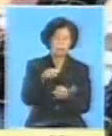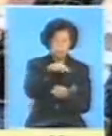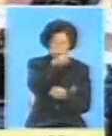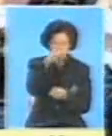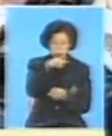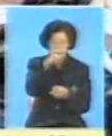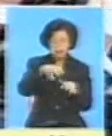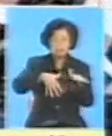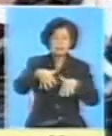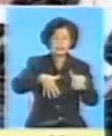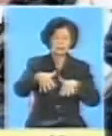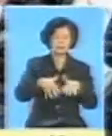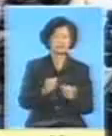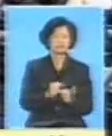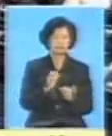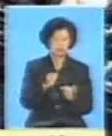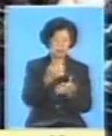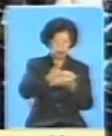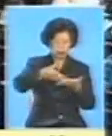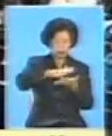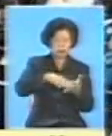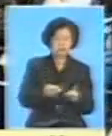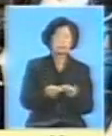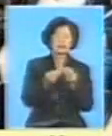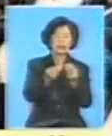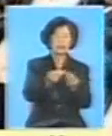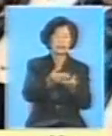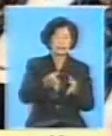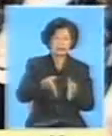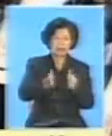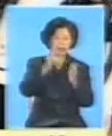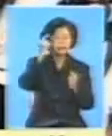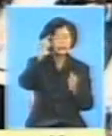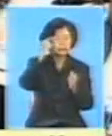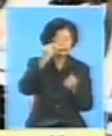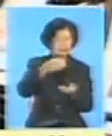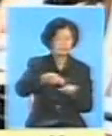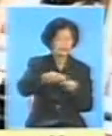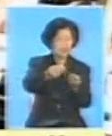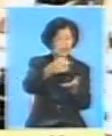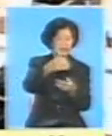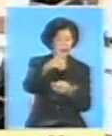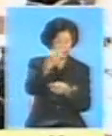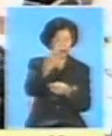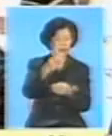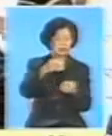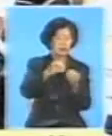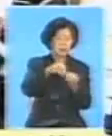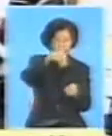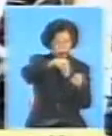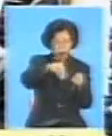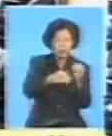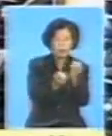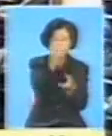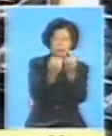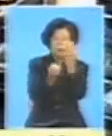แม่พี่น้องก็แล้วแต่นะอันนี้เป็นนโยบายที่ให้เขาให้แนวทางแนวคิดไปก่อนนะครับก็ลองดำเนินการดูป่าที่ปลูกถ้าป่ามันปลู